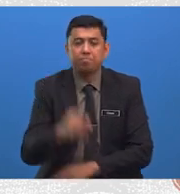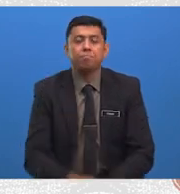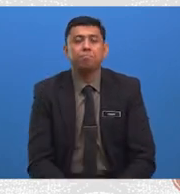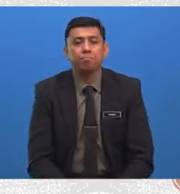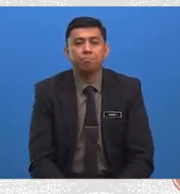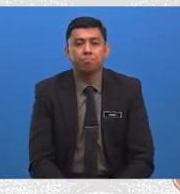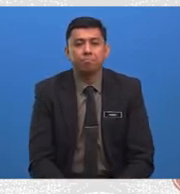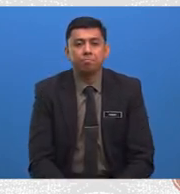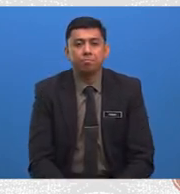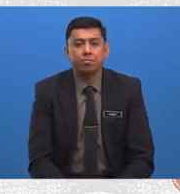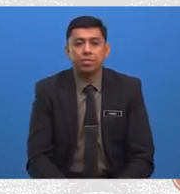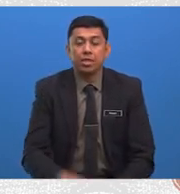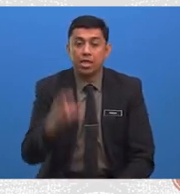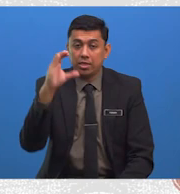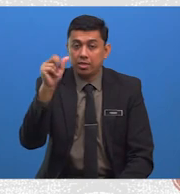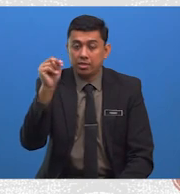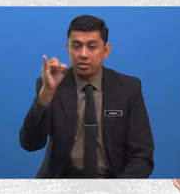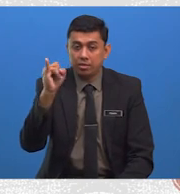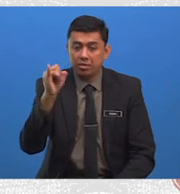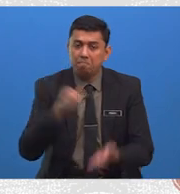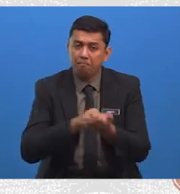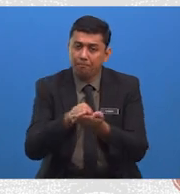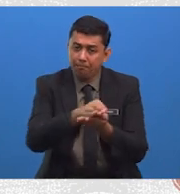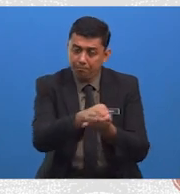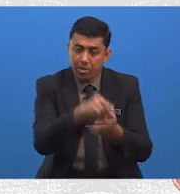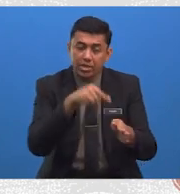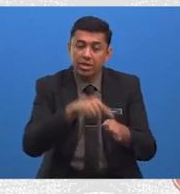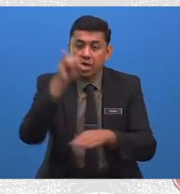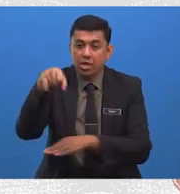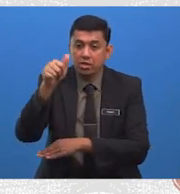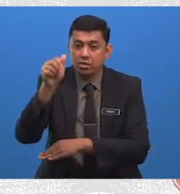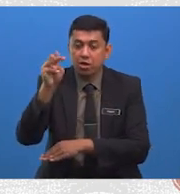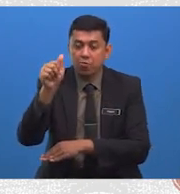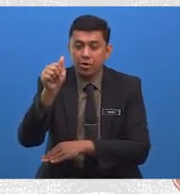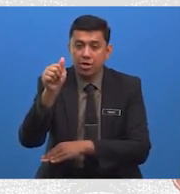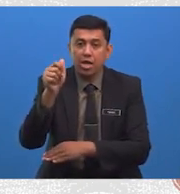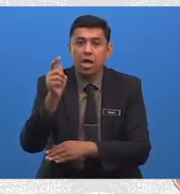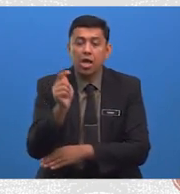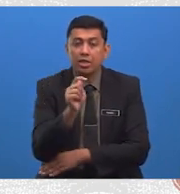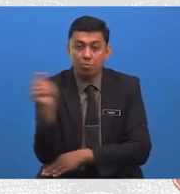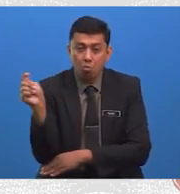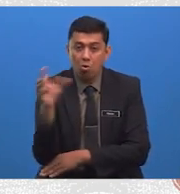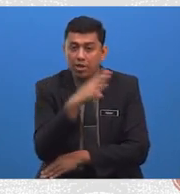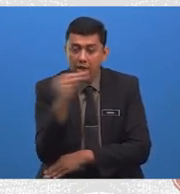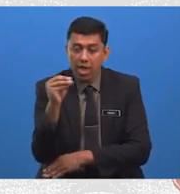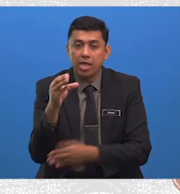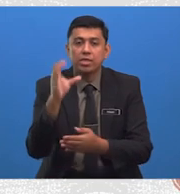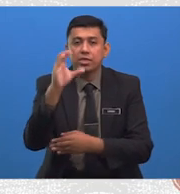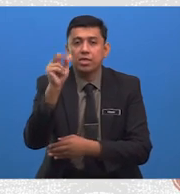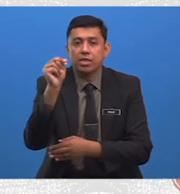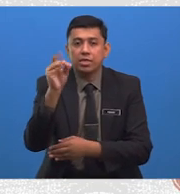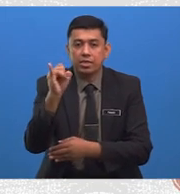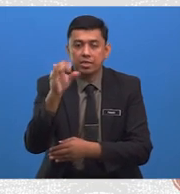iaitu Candi Tikus yang terletak di Jawa Timur dan Candi Ceto di Jawa Tengah.